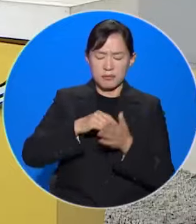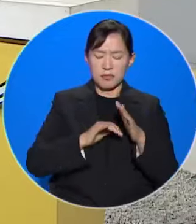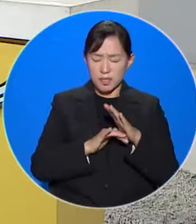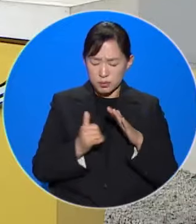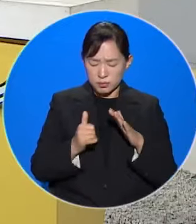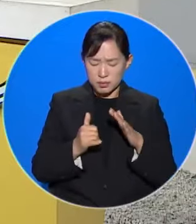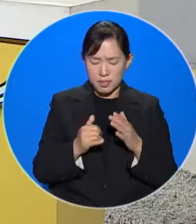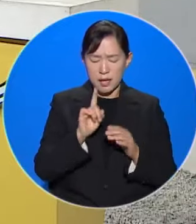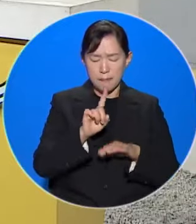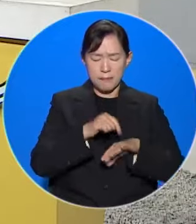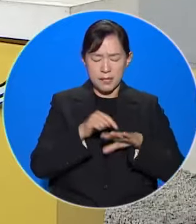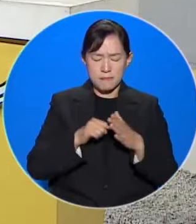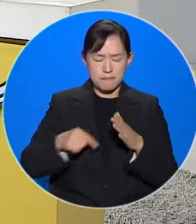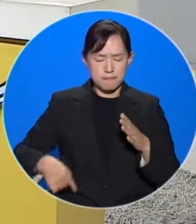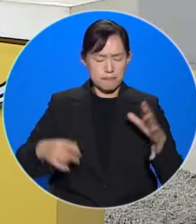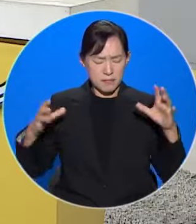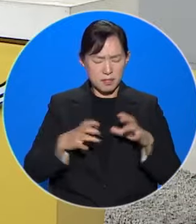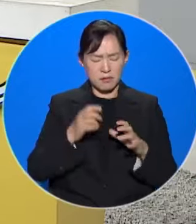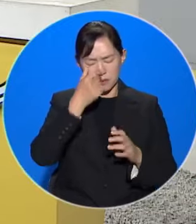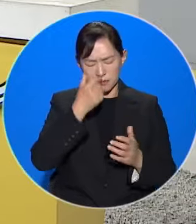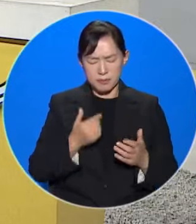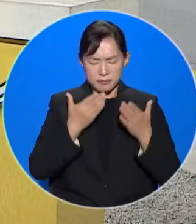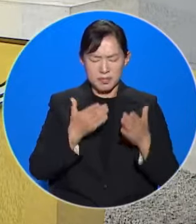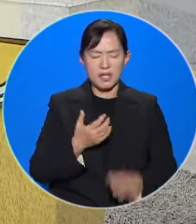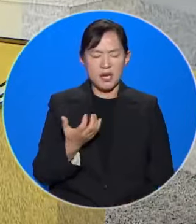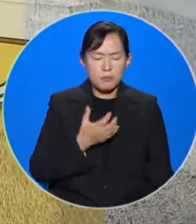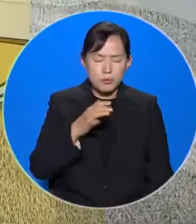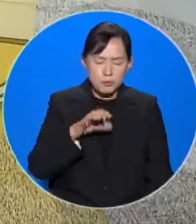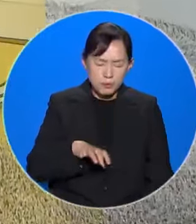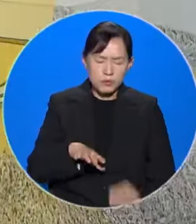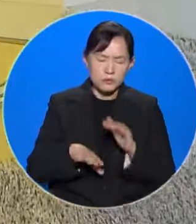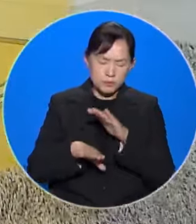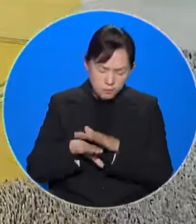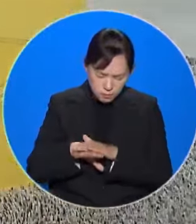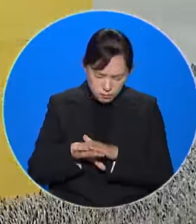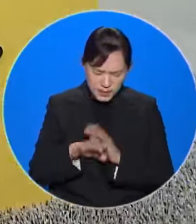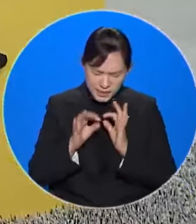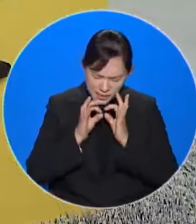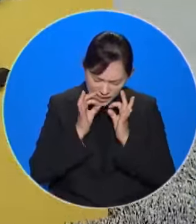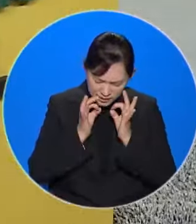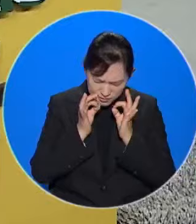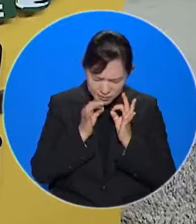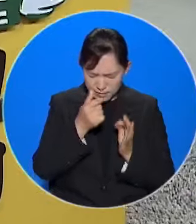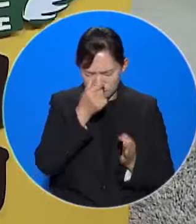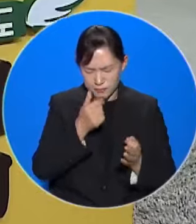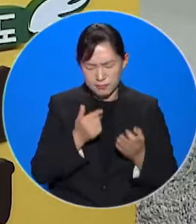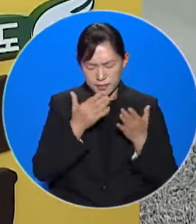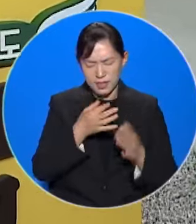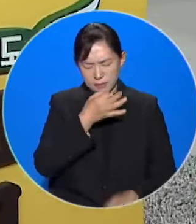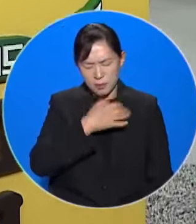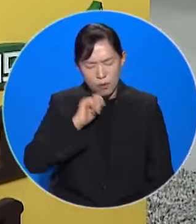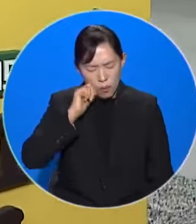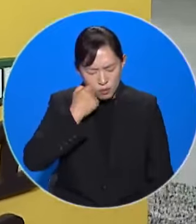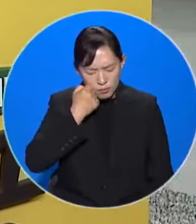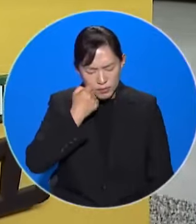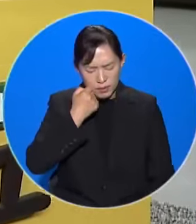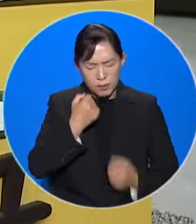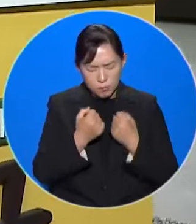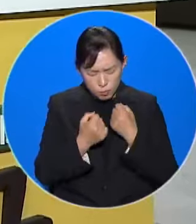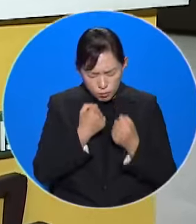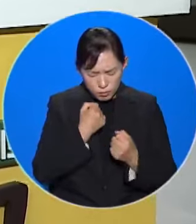가족들이 이 시간 한마음으로 기도합니다. 아픈 곳에 손을 얹고 간절한 마음으로 기도합니다. 힘들고 어려운